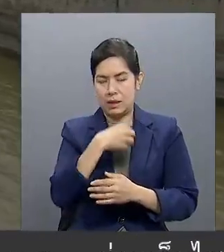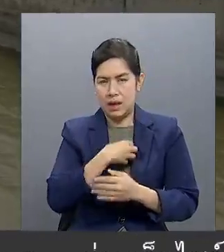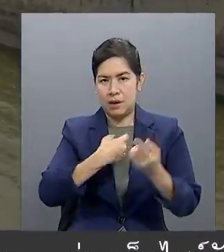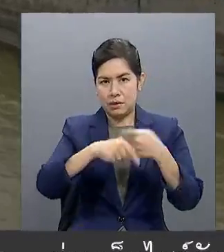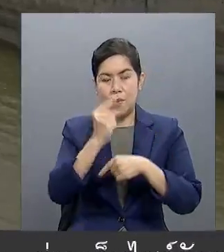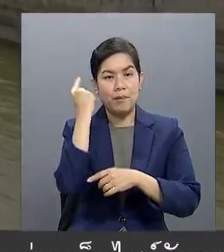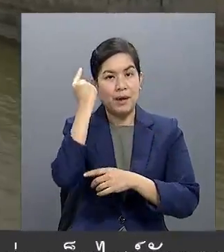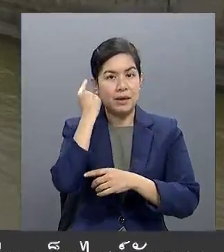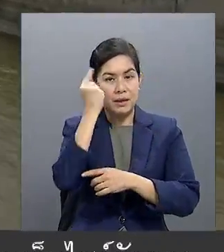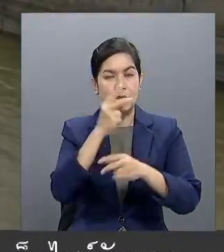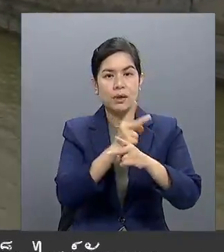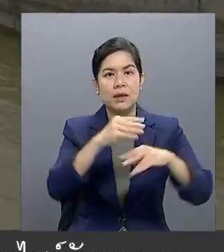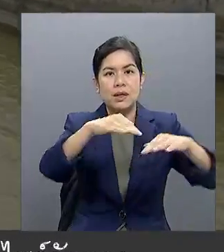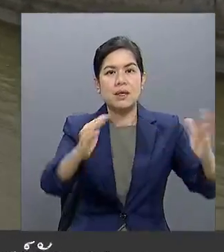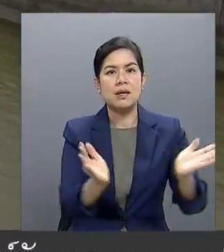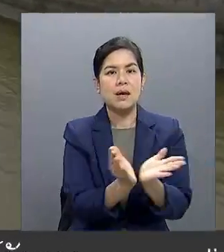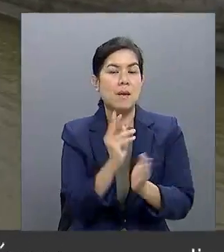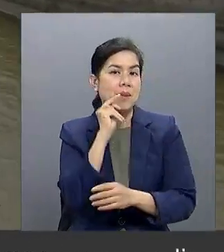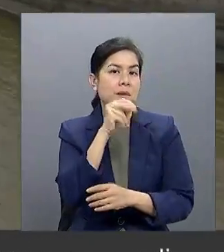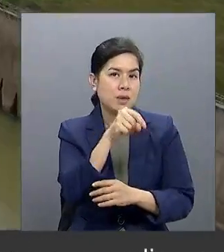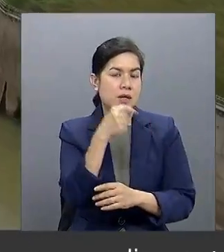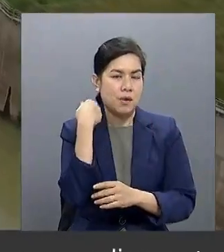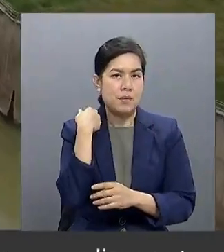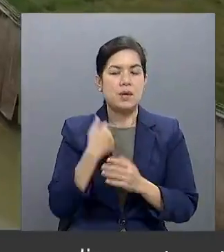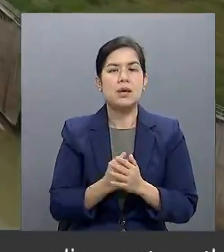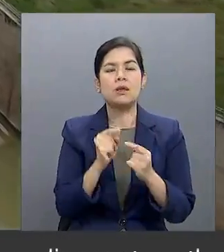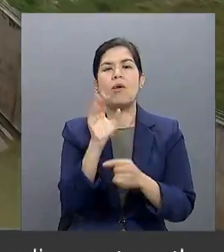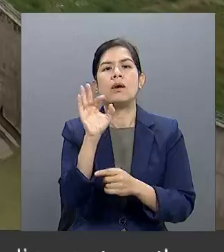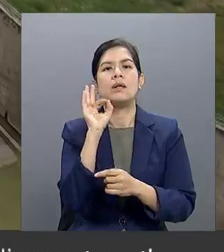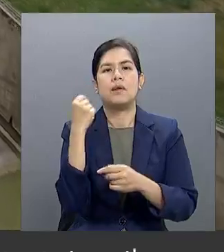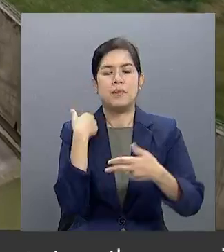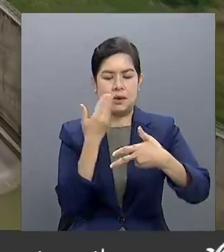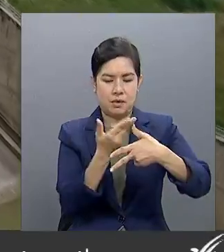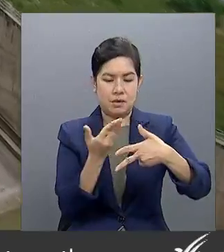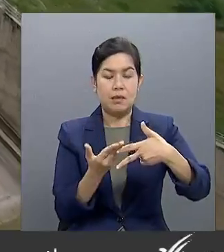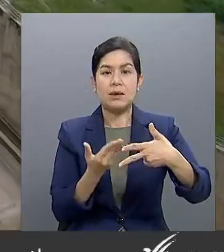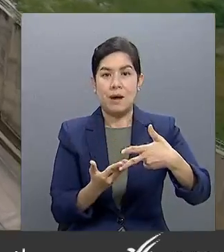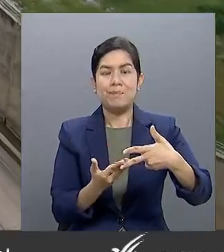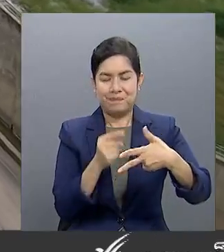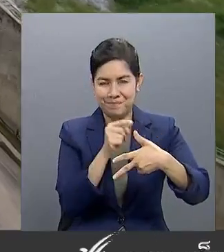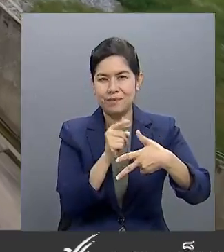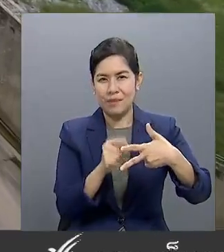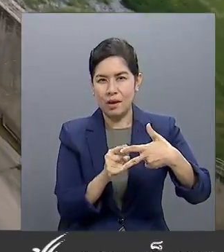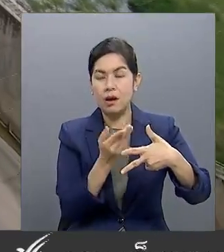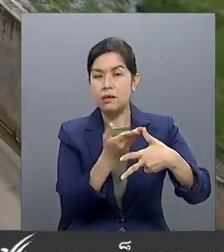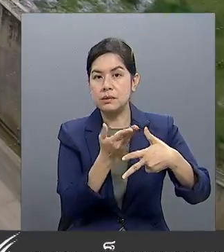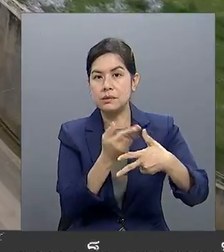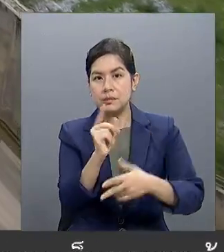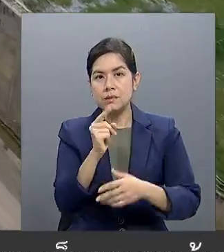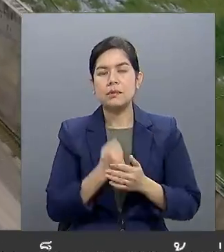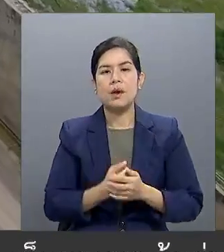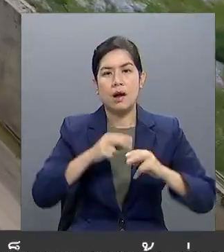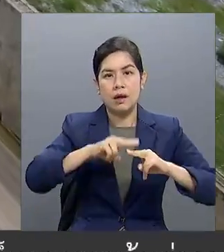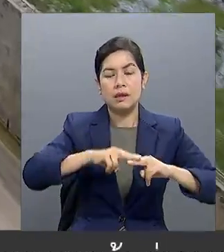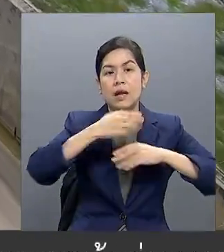สิทธิ์มีทางเลือกด้วยกัน3รูปแบบด้วยกันนะครับ นี่3รูปแบบรูปแบบแรกนั่งขบวนรถไฟเที่ยวพิเศษจ